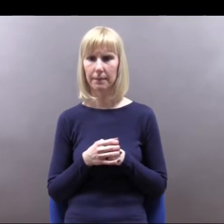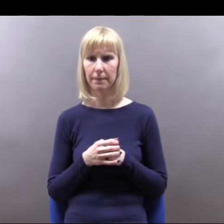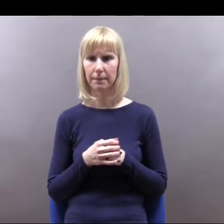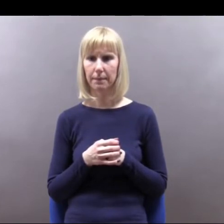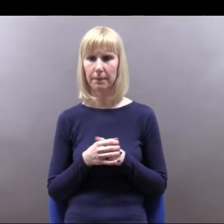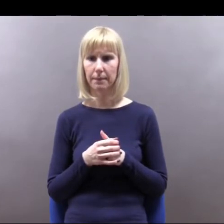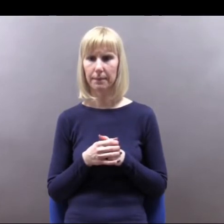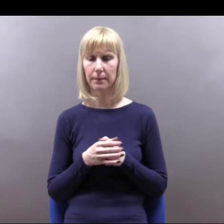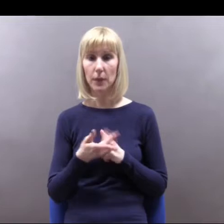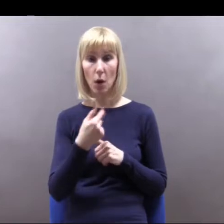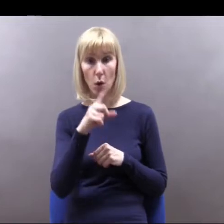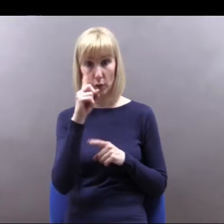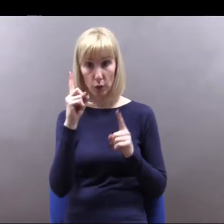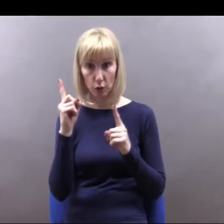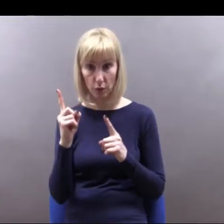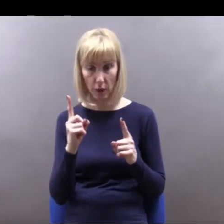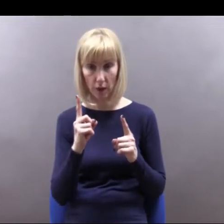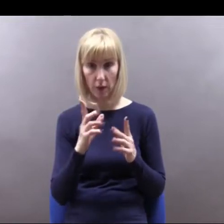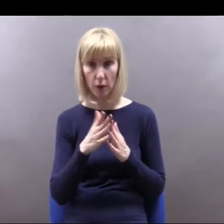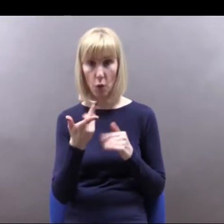na obsługę windy.